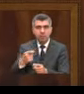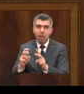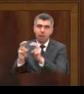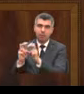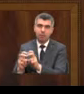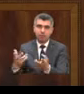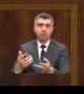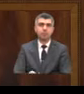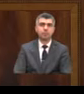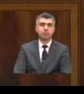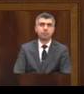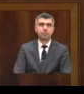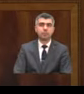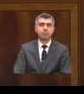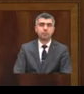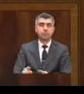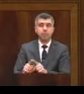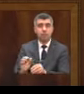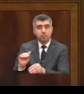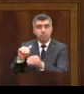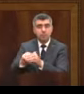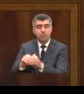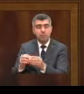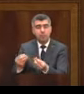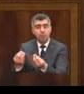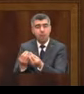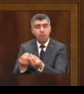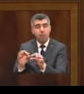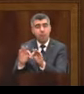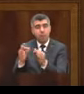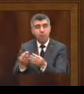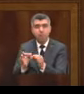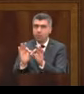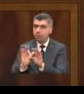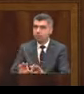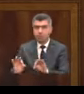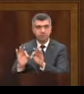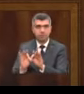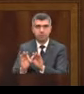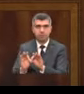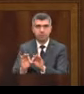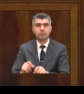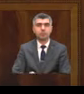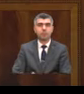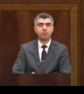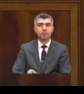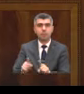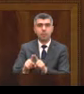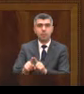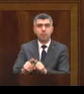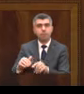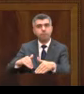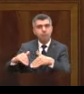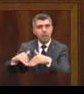ثم قلت بأنه تم الإدماج ديالهم بعد نهاية هذه الفترة، بالعكس ما تمش الإدماج ديالهم، تم الإدماج ديالهم بالشوارع. يعني